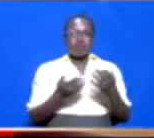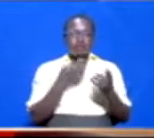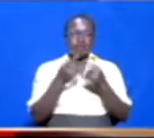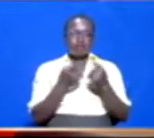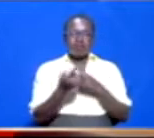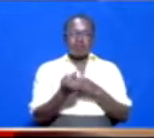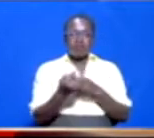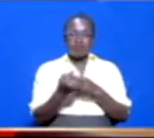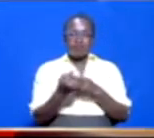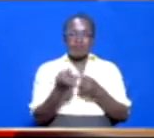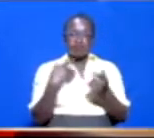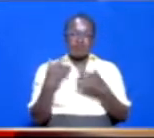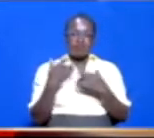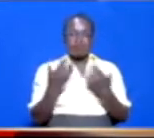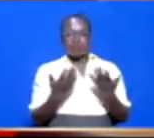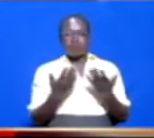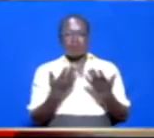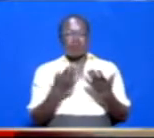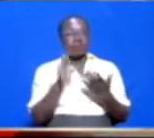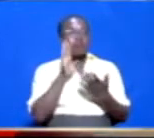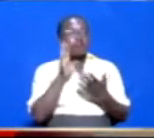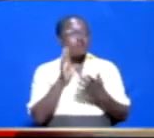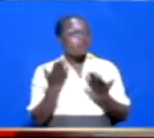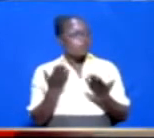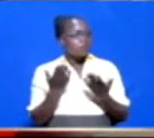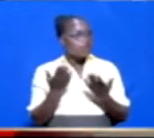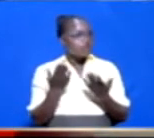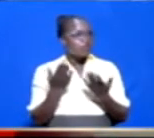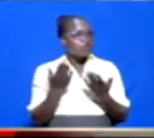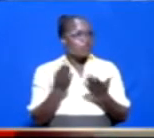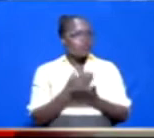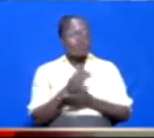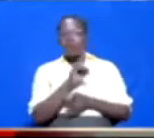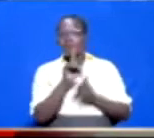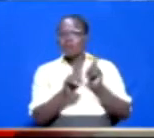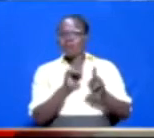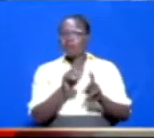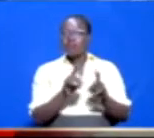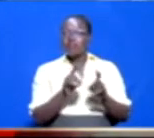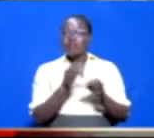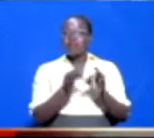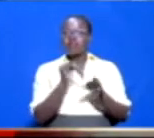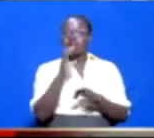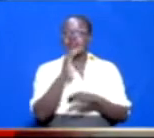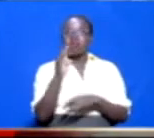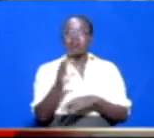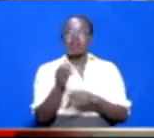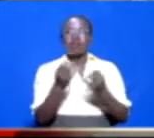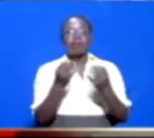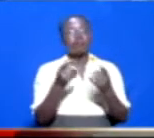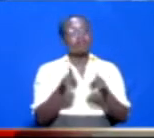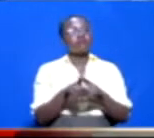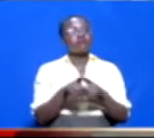na zile sauti tu ndogondogo ambazo tumekuwa tukisikiza pale. Mm. Wengi wakiuliza, je, basi ikiwa IBC bado ina mengi ambayo inastahili